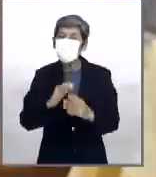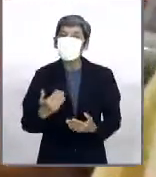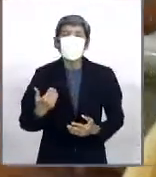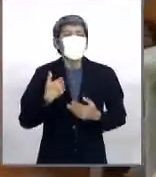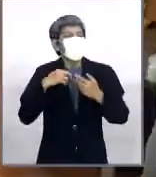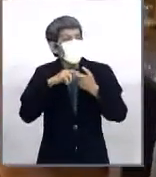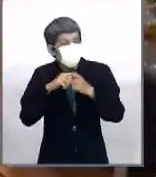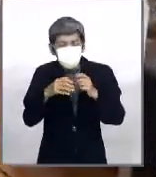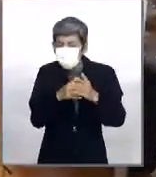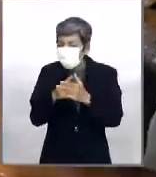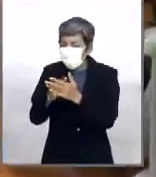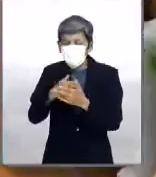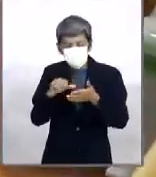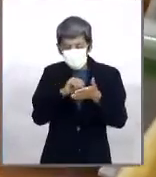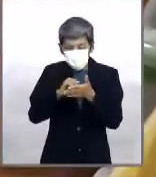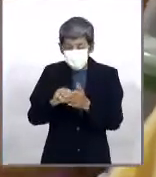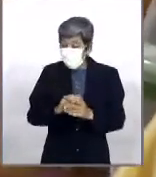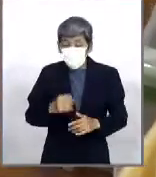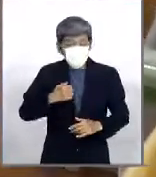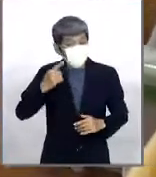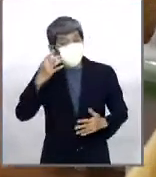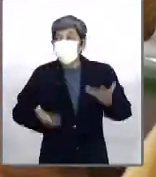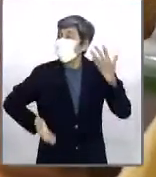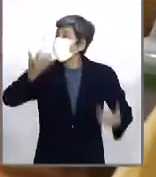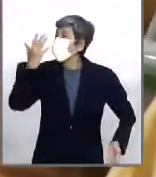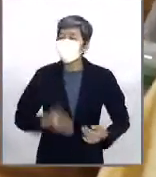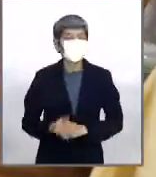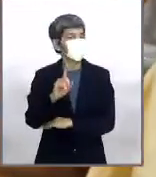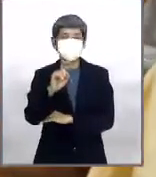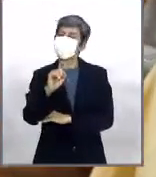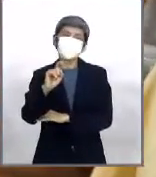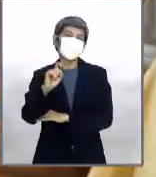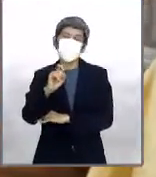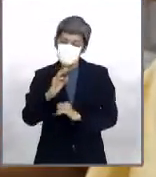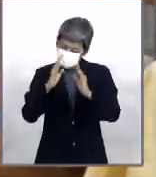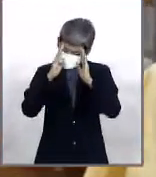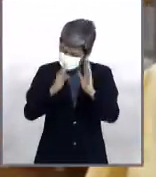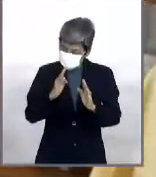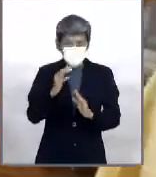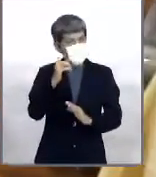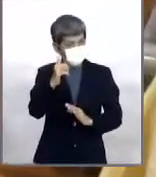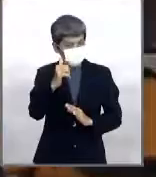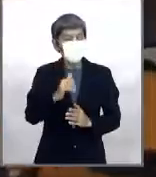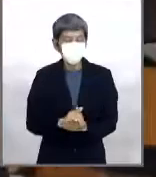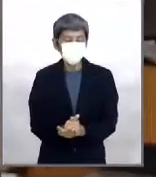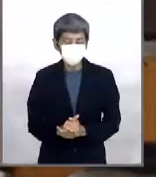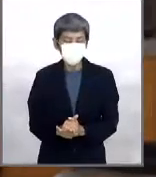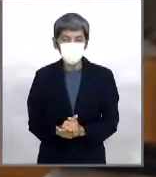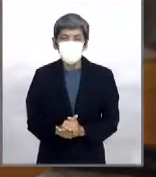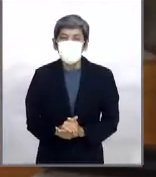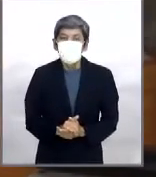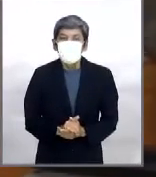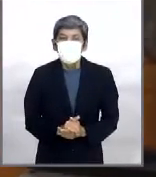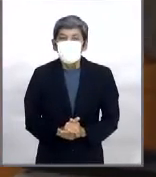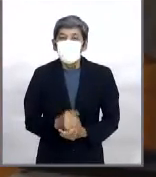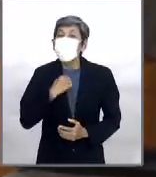ว่าจะมีปัญหาอุปสรรคเข้ามาถ้าเราแก้ไขโดยที่ไม่มีสติเนี่ยไม่มีทางที่มันจะเกิดประสิทธิภาพที่ดีได้แน่ๆเลย ใช่แล้วก็ที่สำคัญน